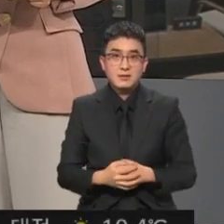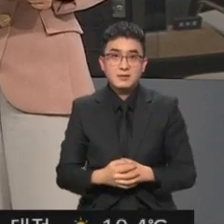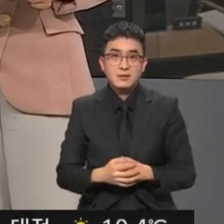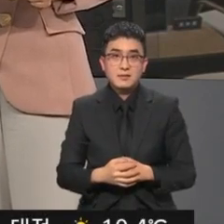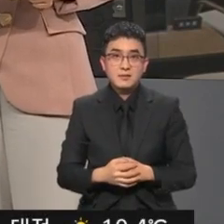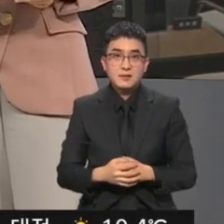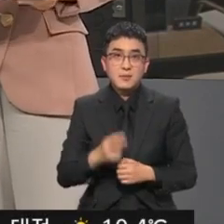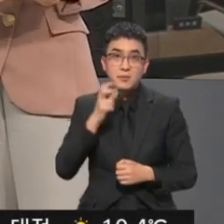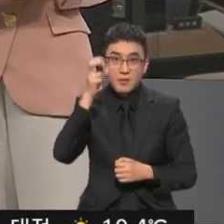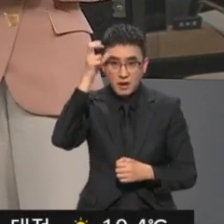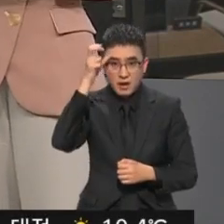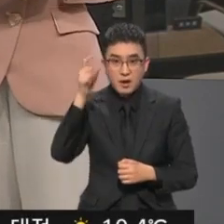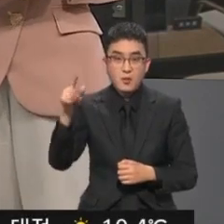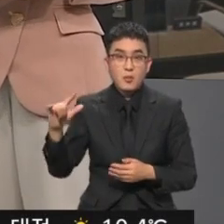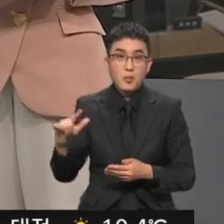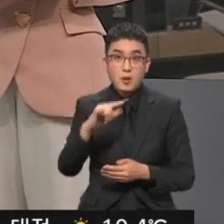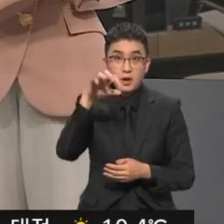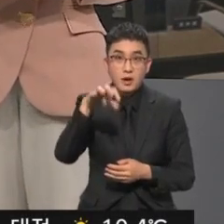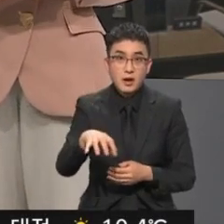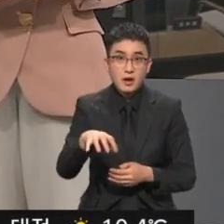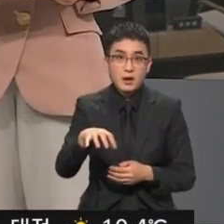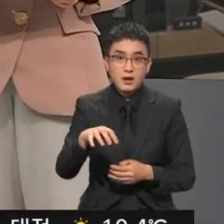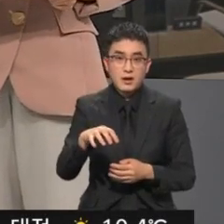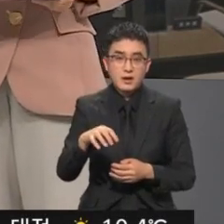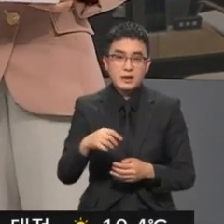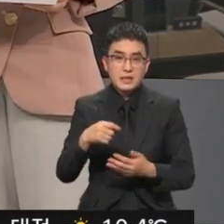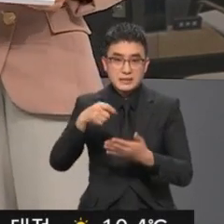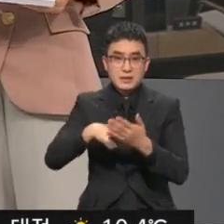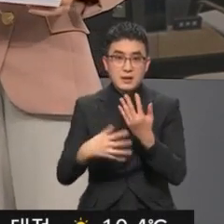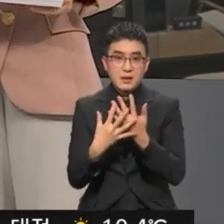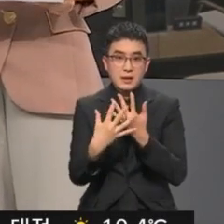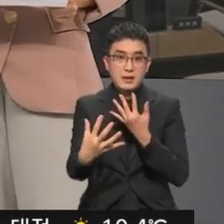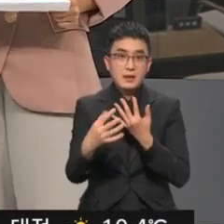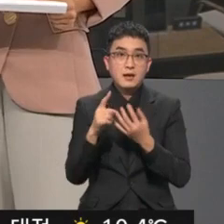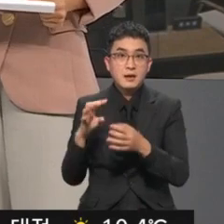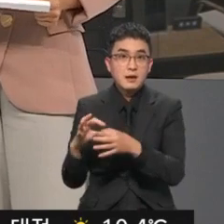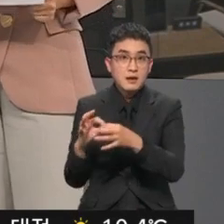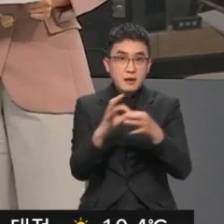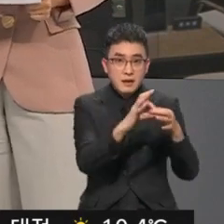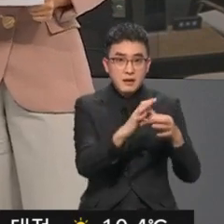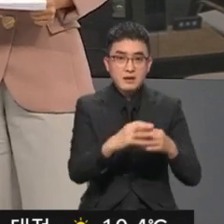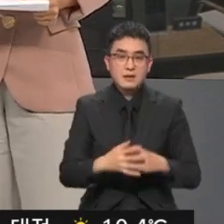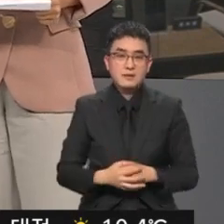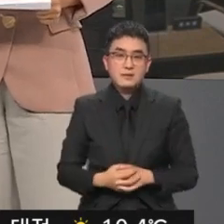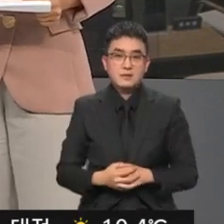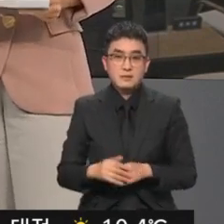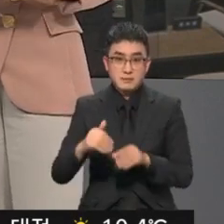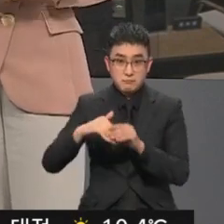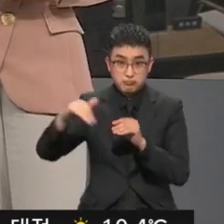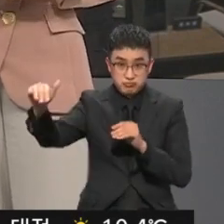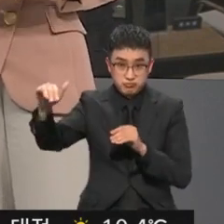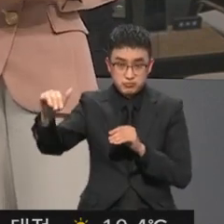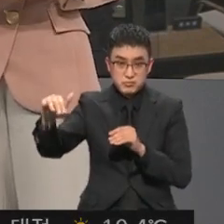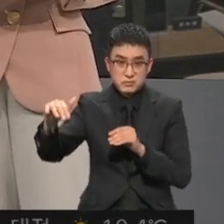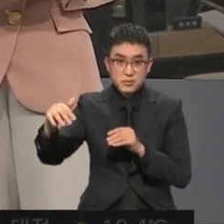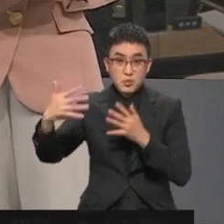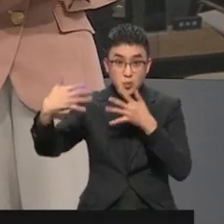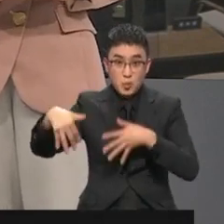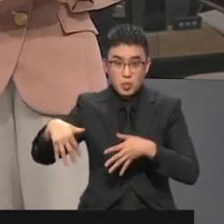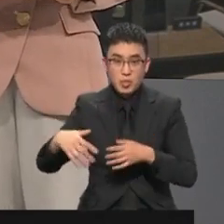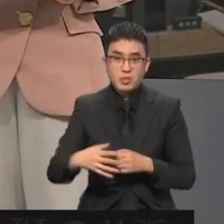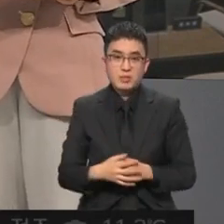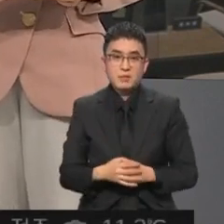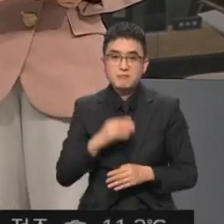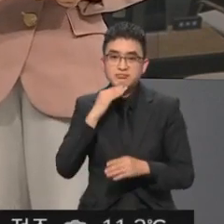것으로 안다 이런 진술도 했다는 보도가 나왔습니다. 송금의 대가로 북한에서 받은 영수증도